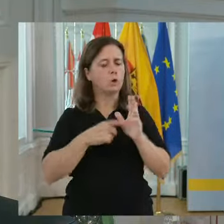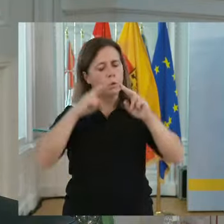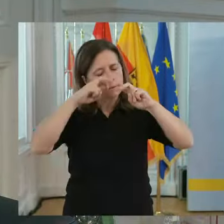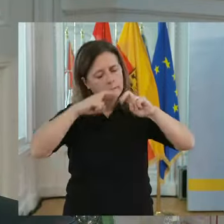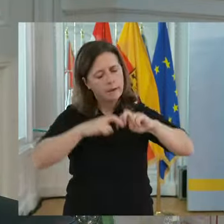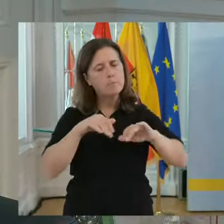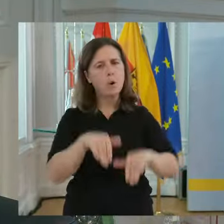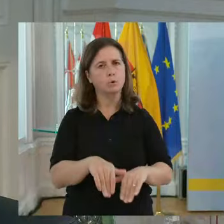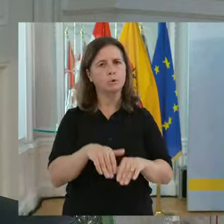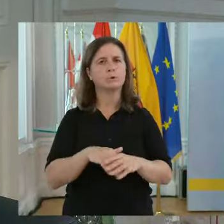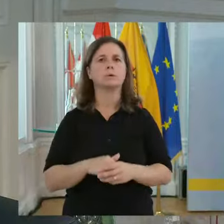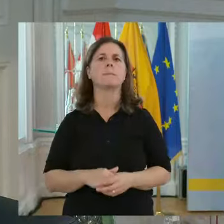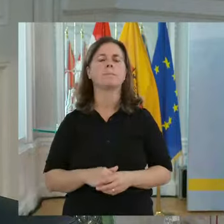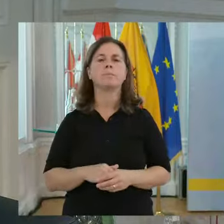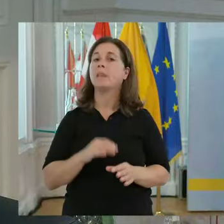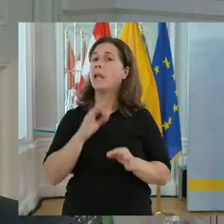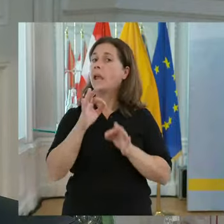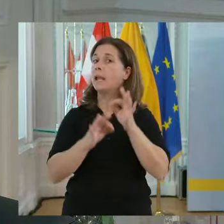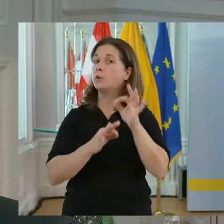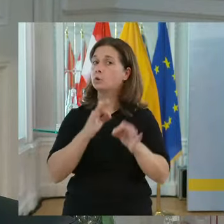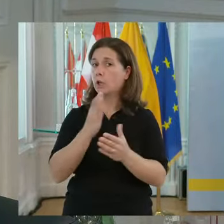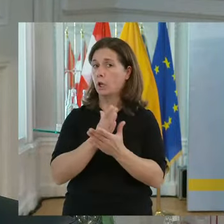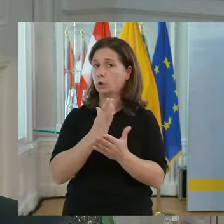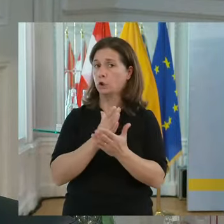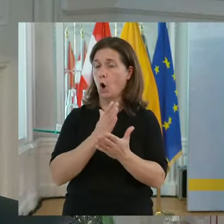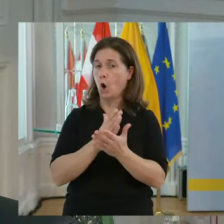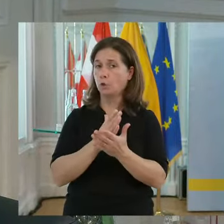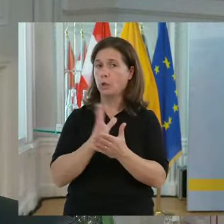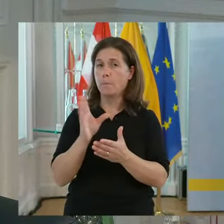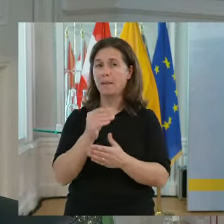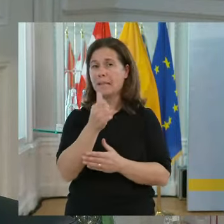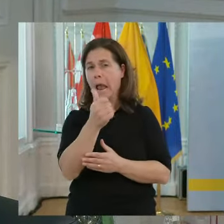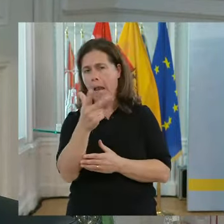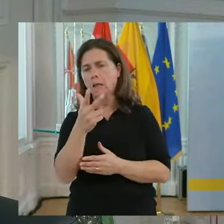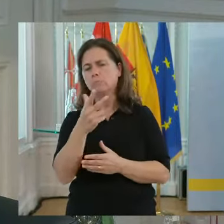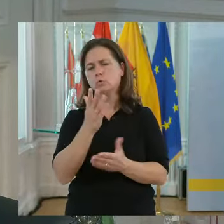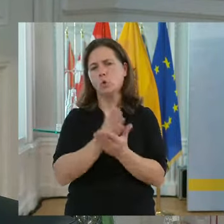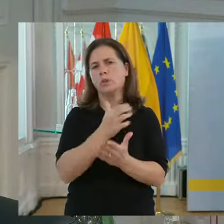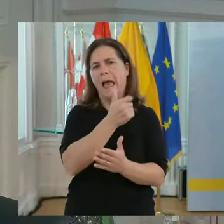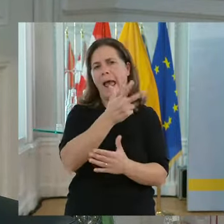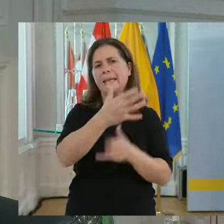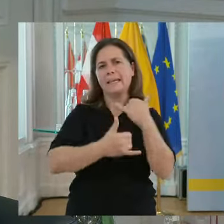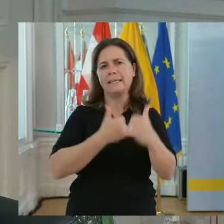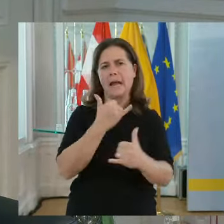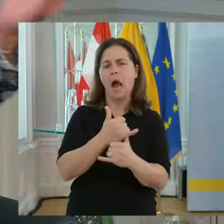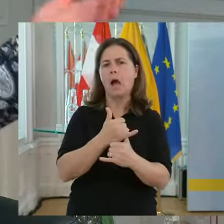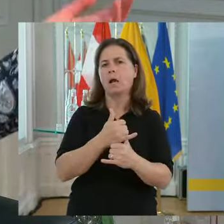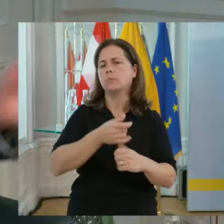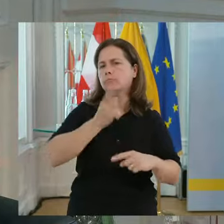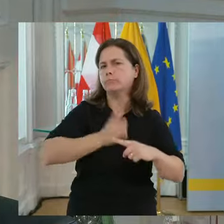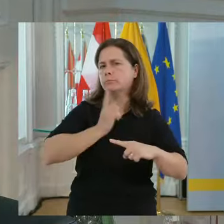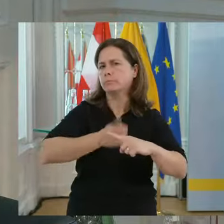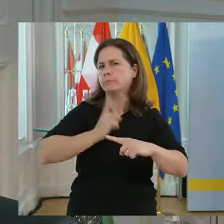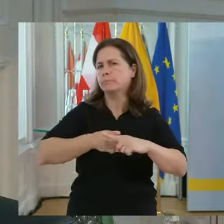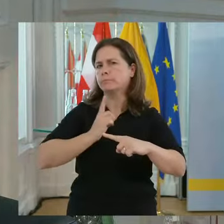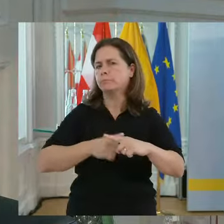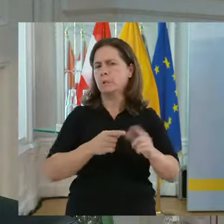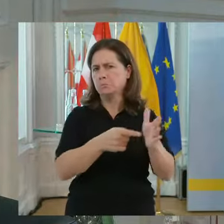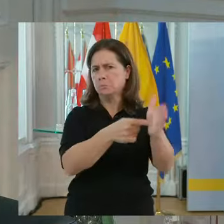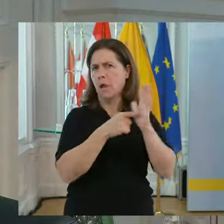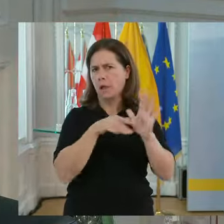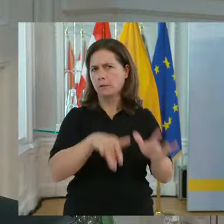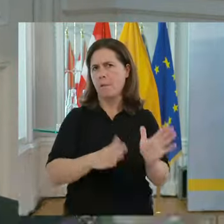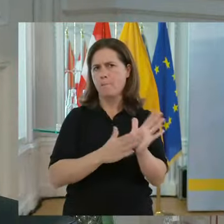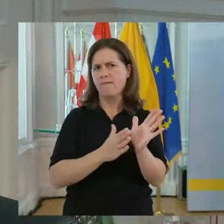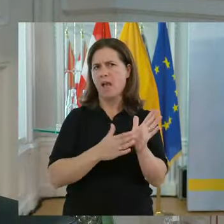beschäftigen. Die Industrie tut das schon über einige Jahre wirklich konsequent, das zeigen ja auch die Beispiele